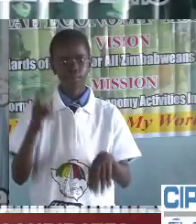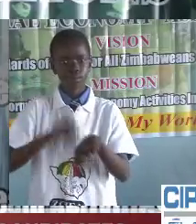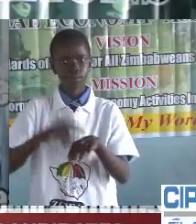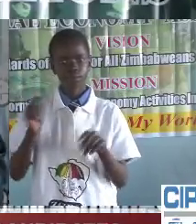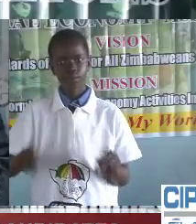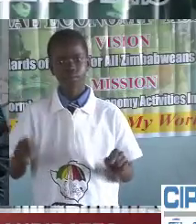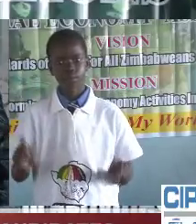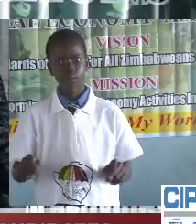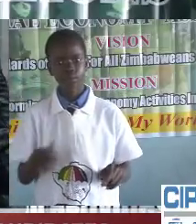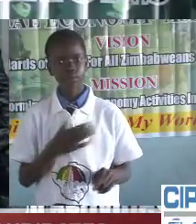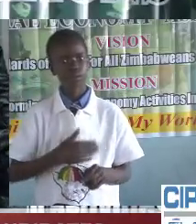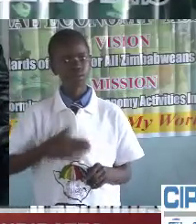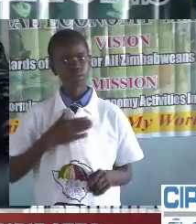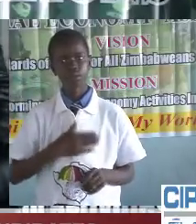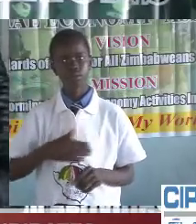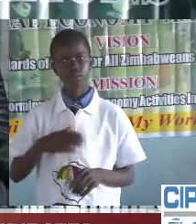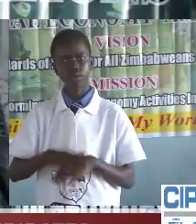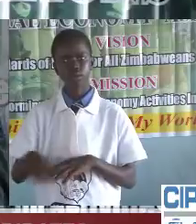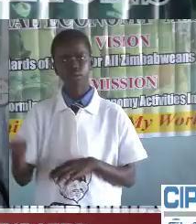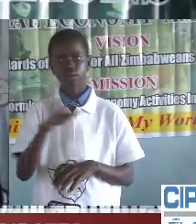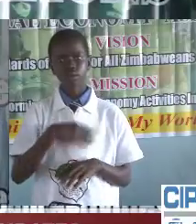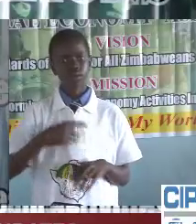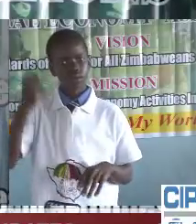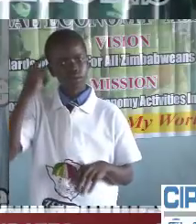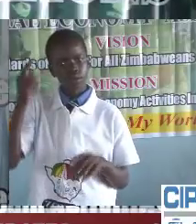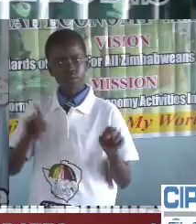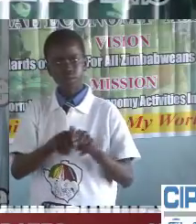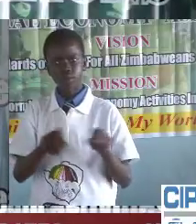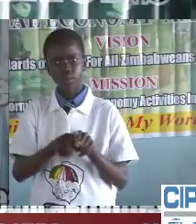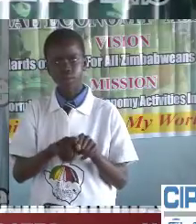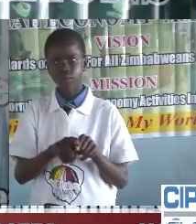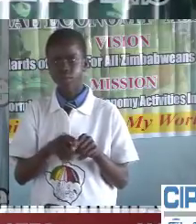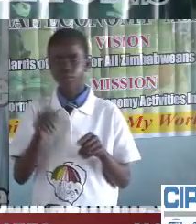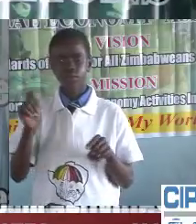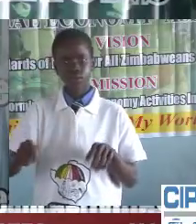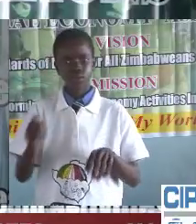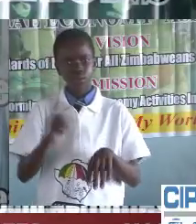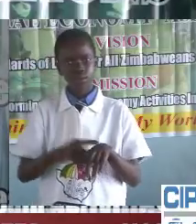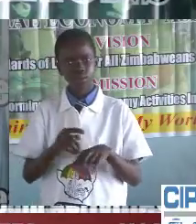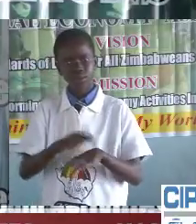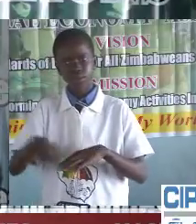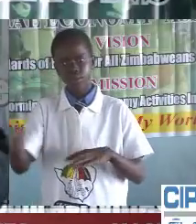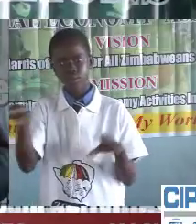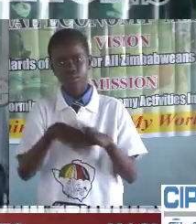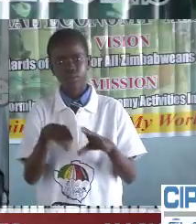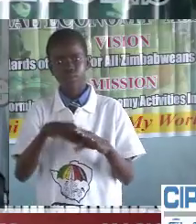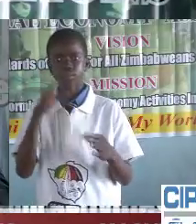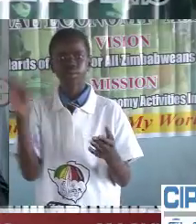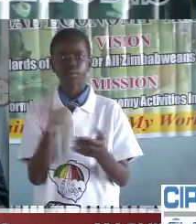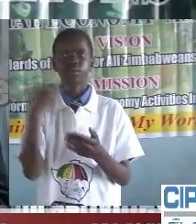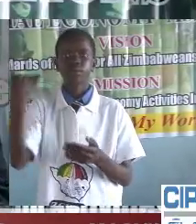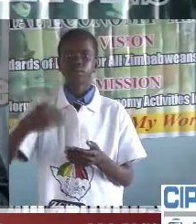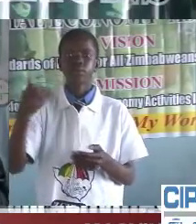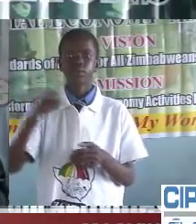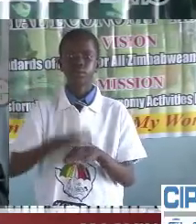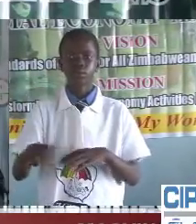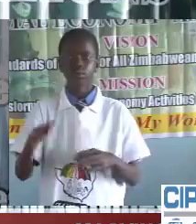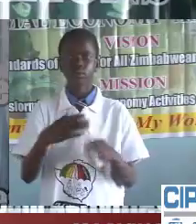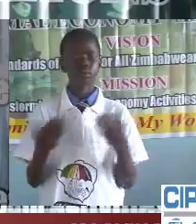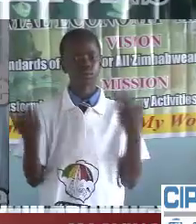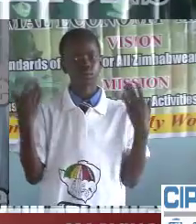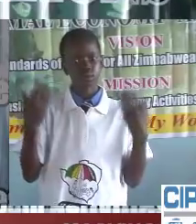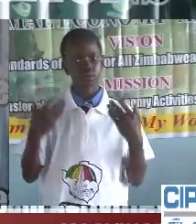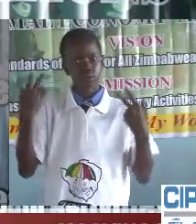inei ndakachida kuti sezichiya tinogara chimboimba nziyo tichiita program yedu kuti tive tinosungunuka. Saka